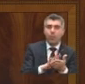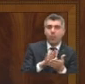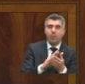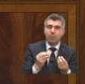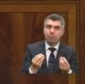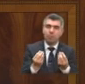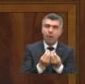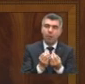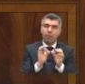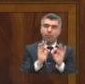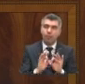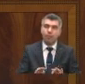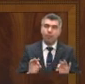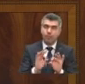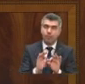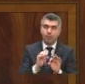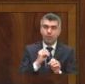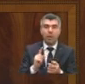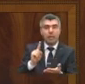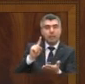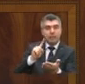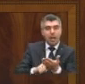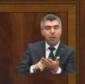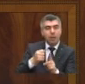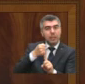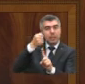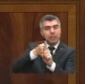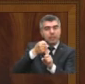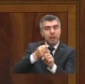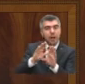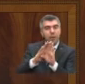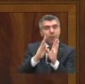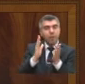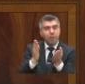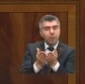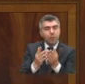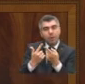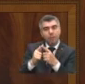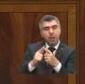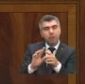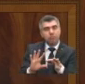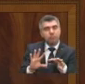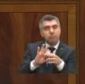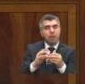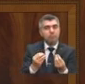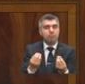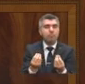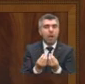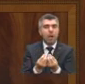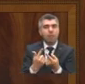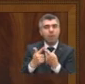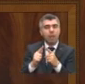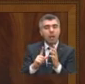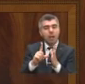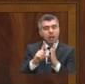المنشودين. وهذا يعني ضرورة القيام بإصلاح شامل لهذا المجال في إطار مقاربة تشاركية بأبعاده